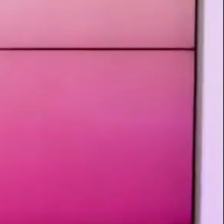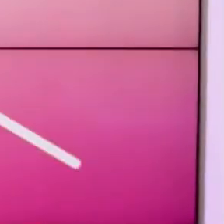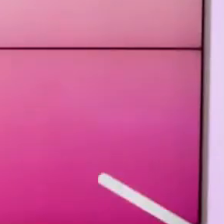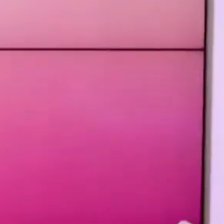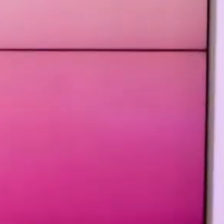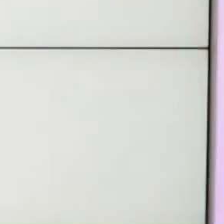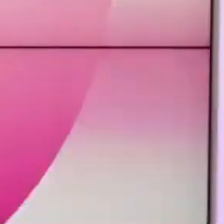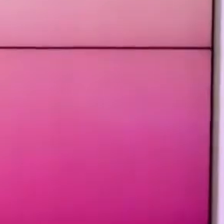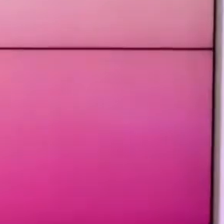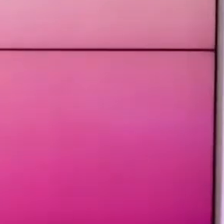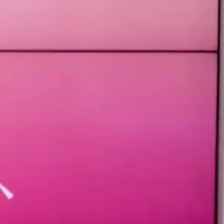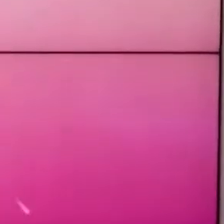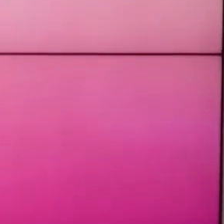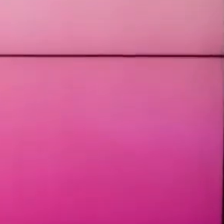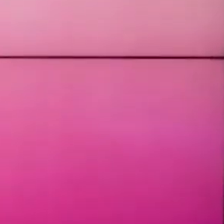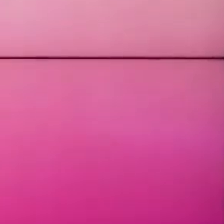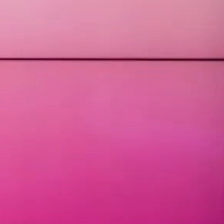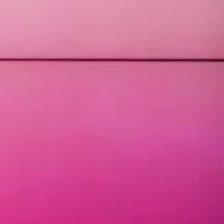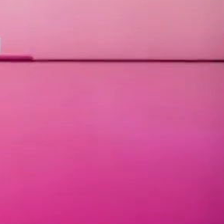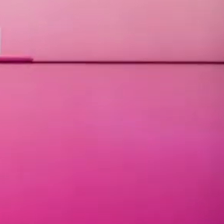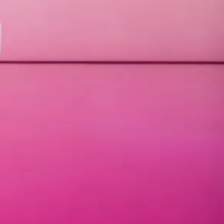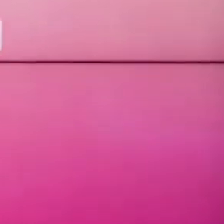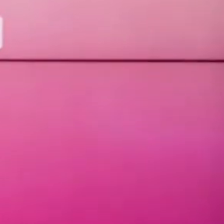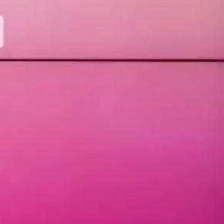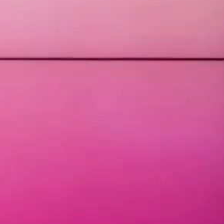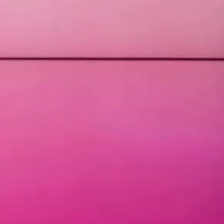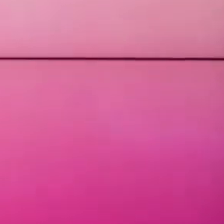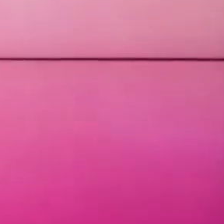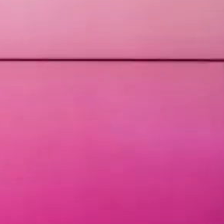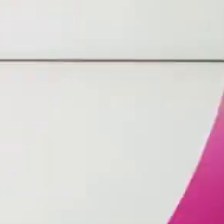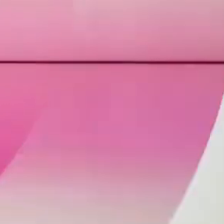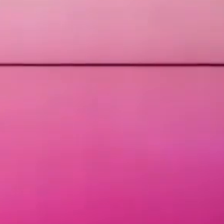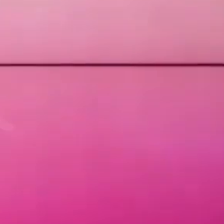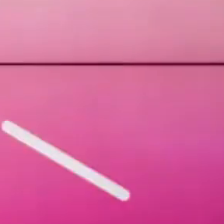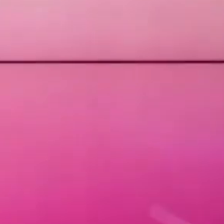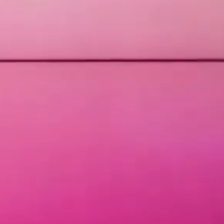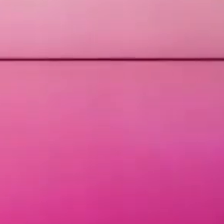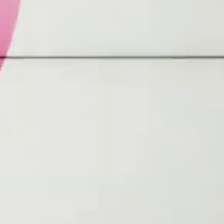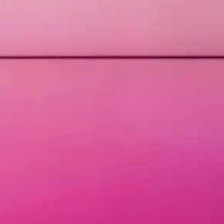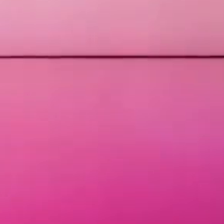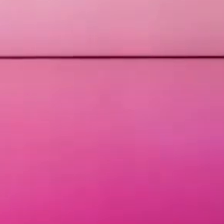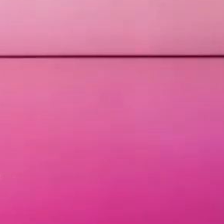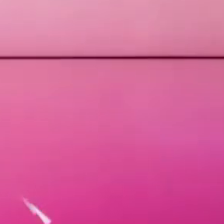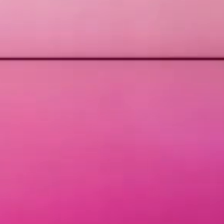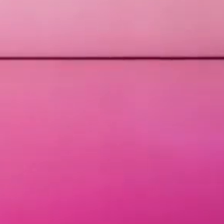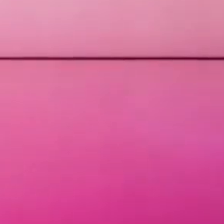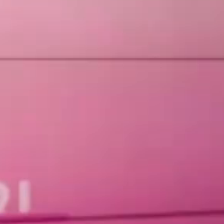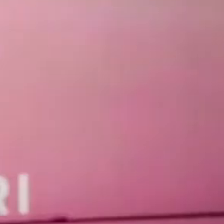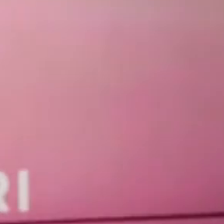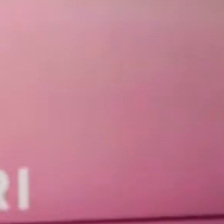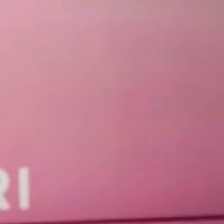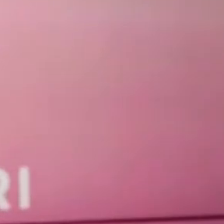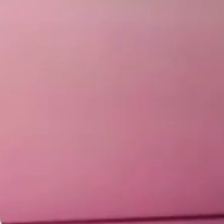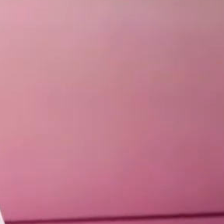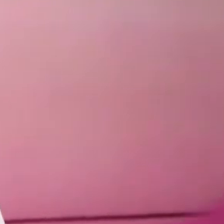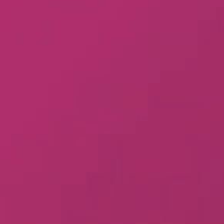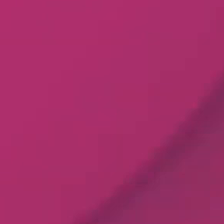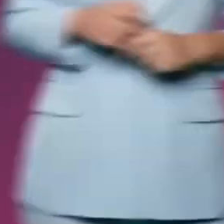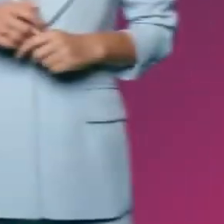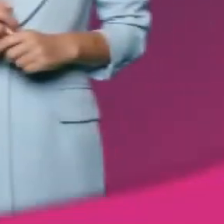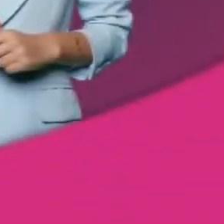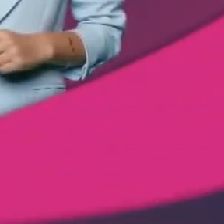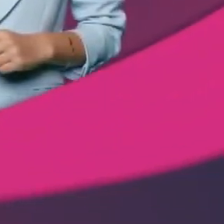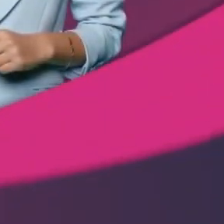psu întinat alege sus și fiecare duminică de la ora 19:00 facem sinteza săptămânii lichid în